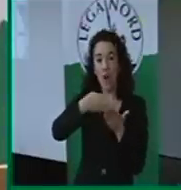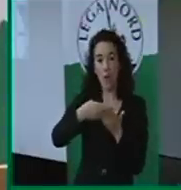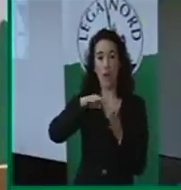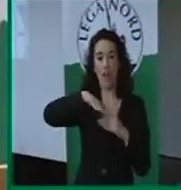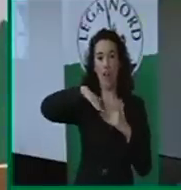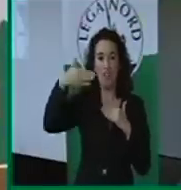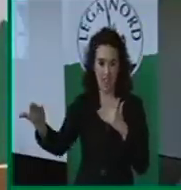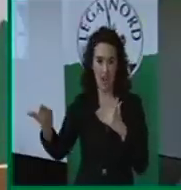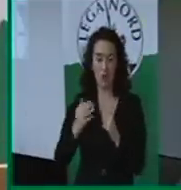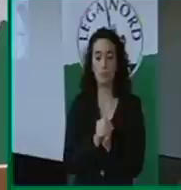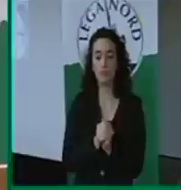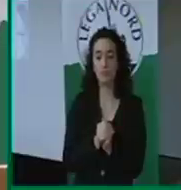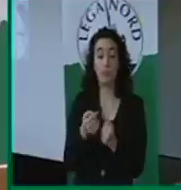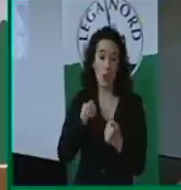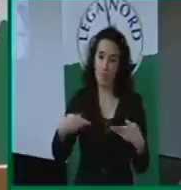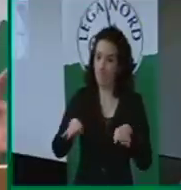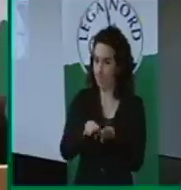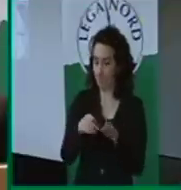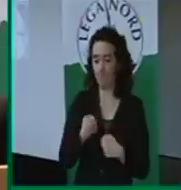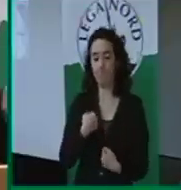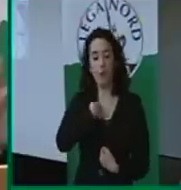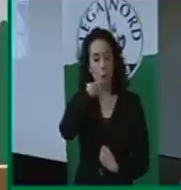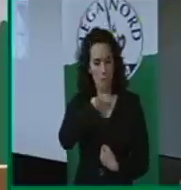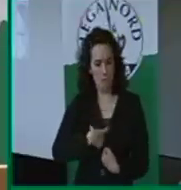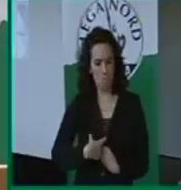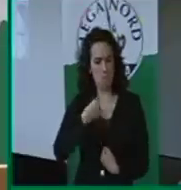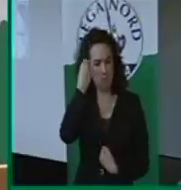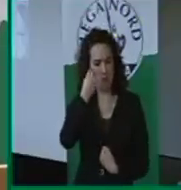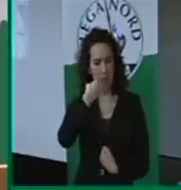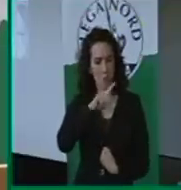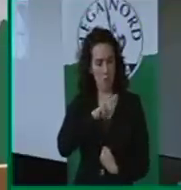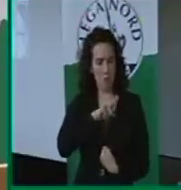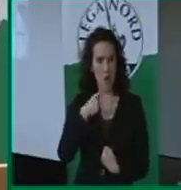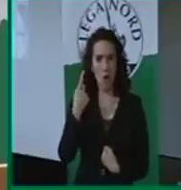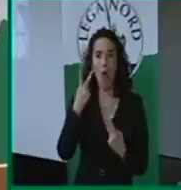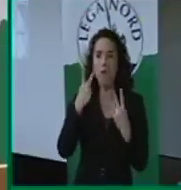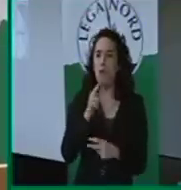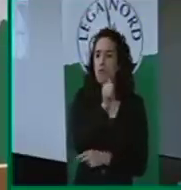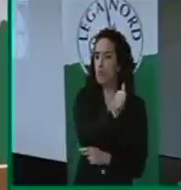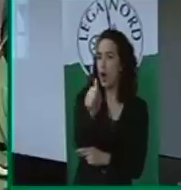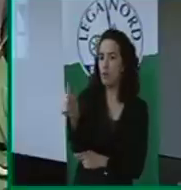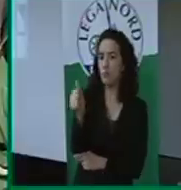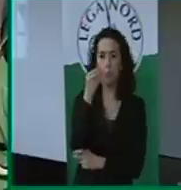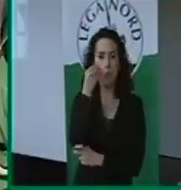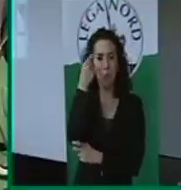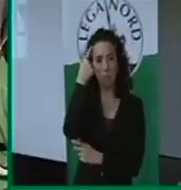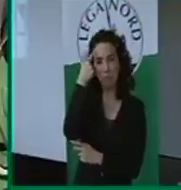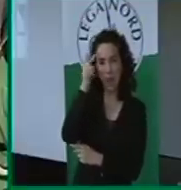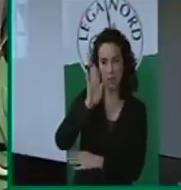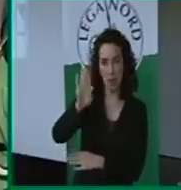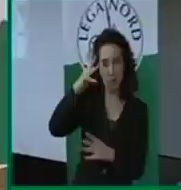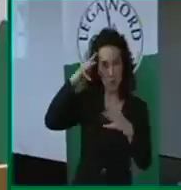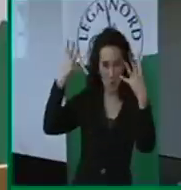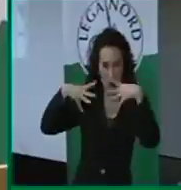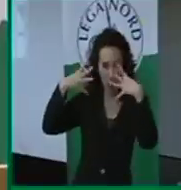solo ancora un minuto Io sono personalmente convinto Poi per carità ognuno Ragiona con la propria testa però è la linea